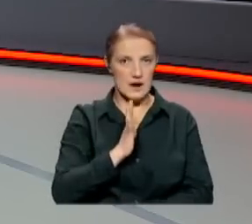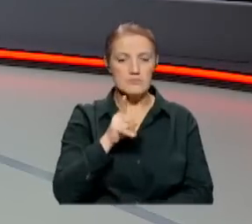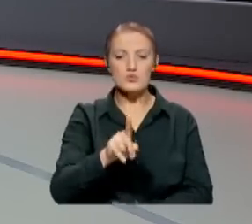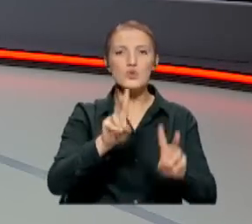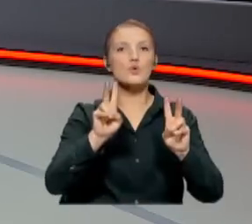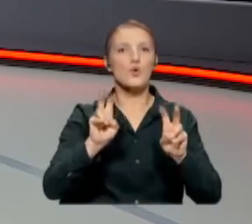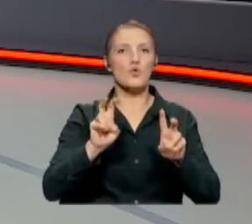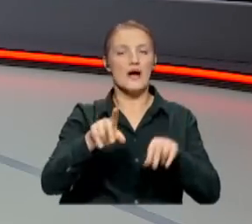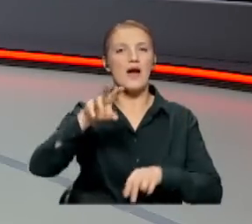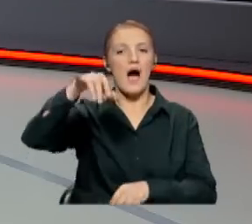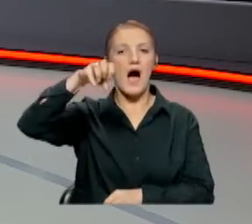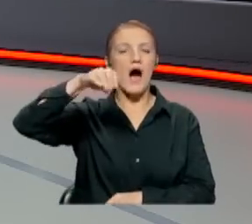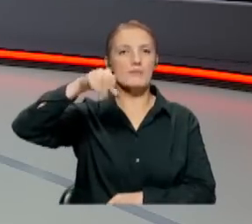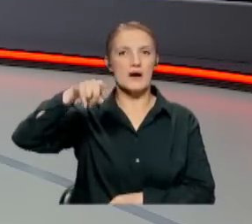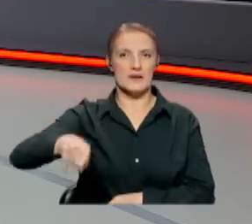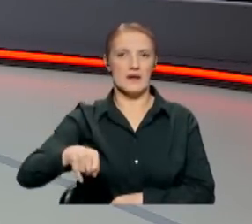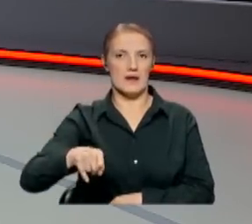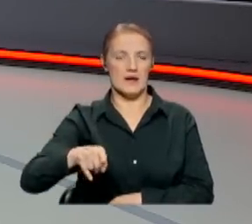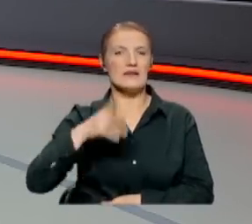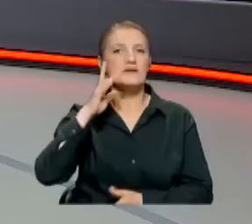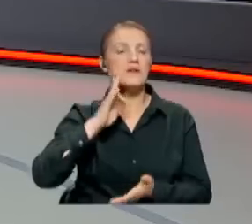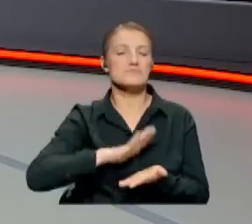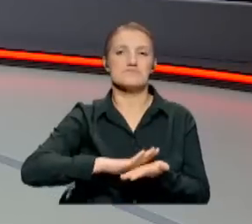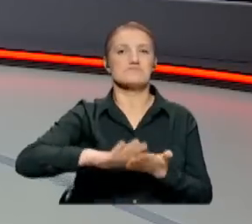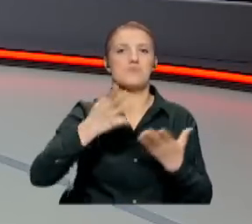bu konularda AK Parti aranmalı